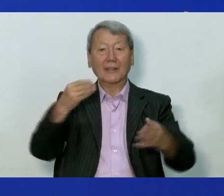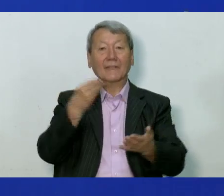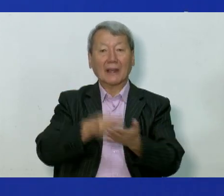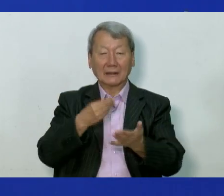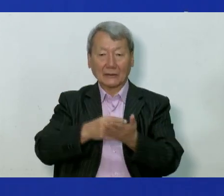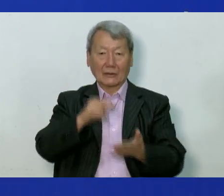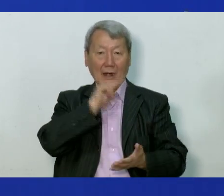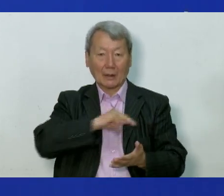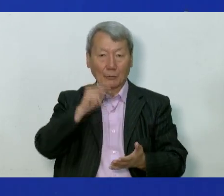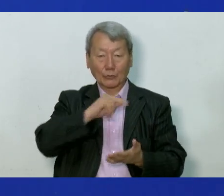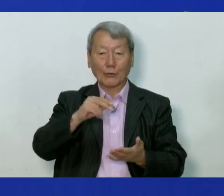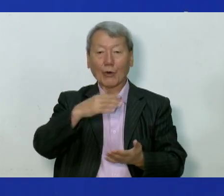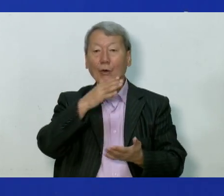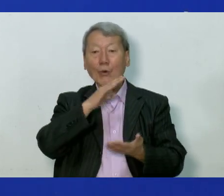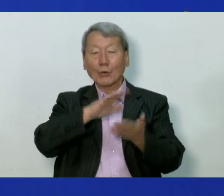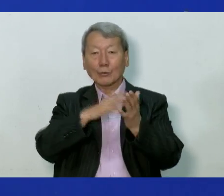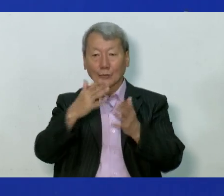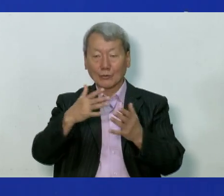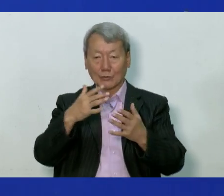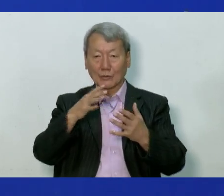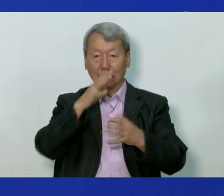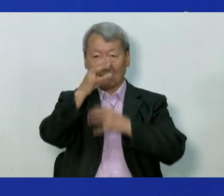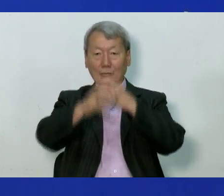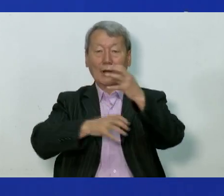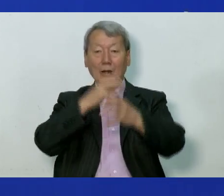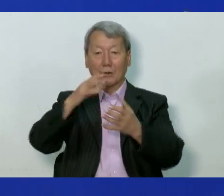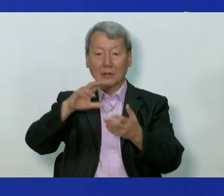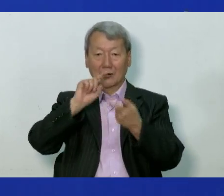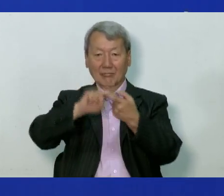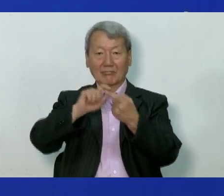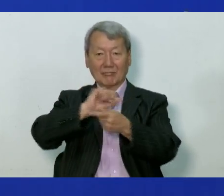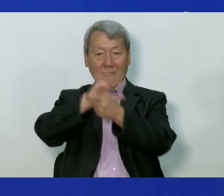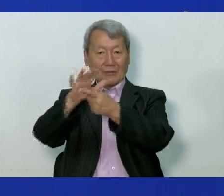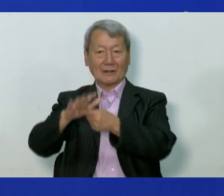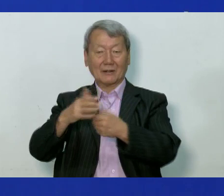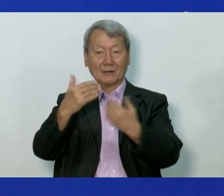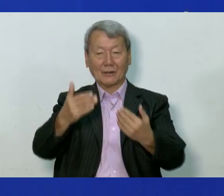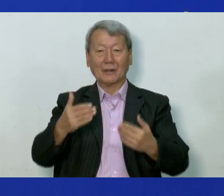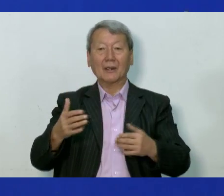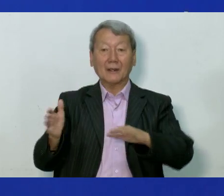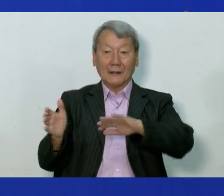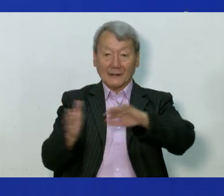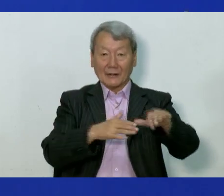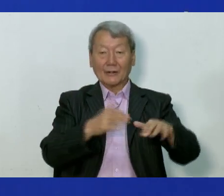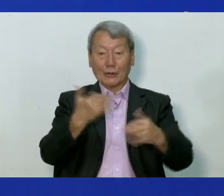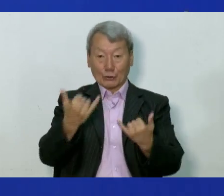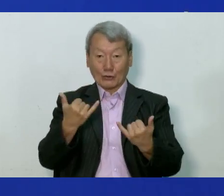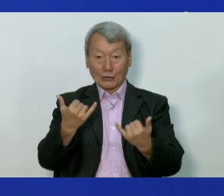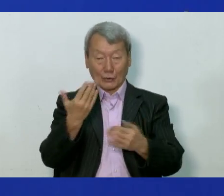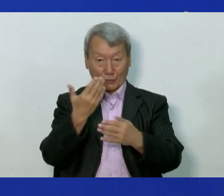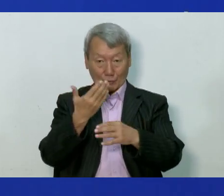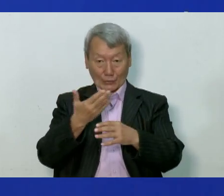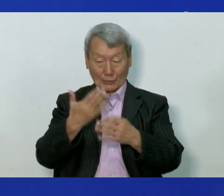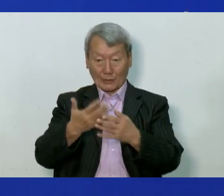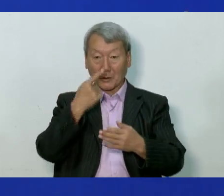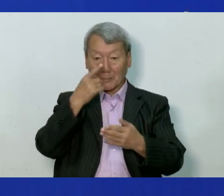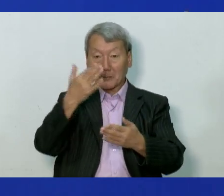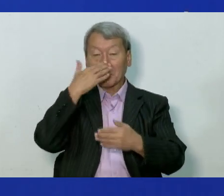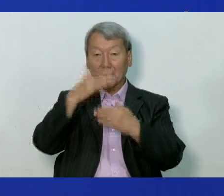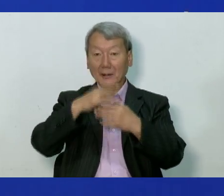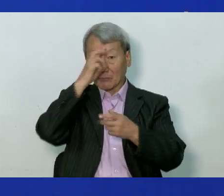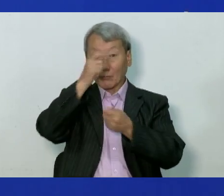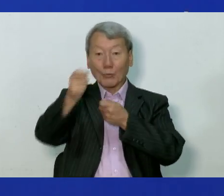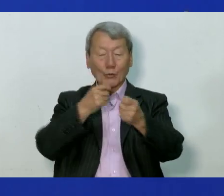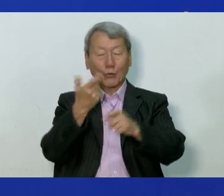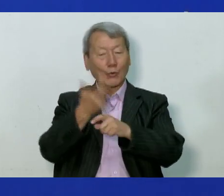финансов работой в условиях глобальной пандемии. В связи со сложившейся ситуацией перед правительством